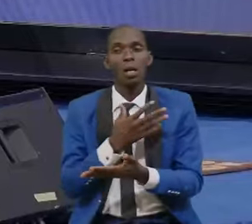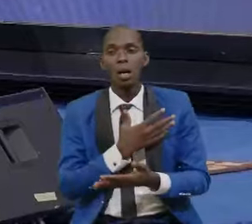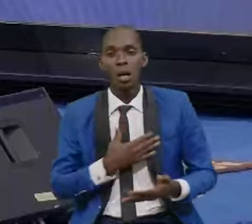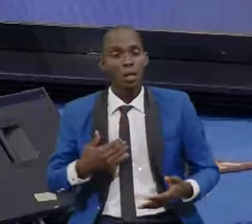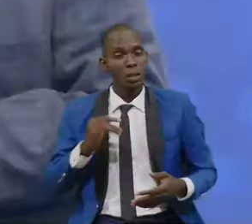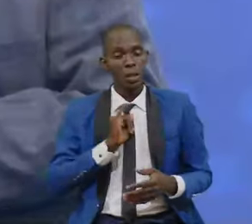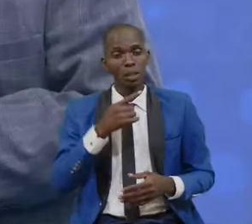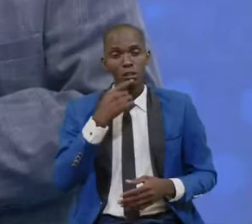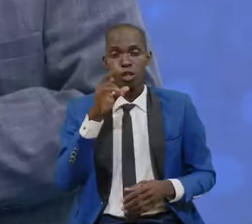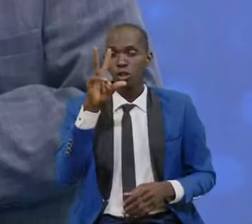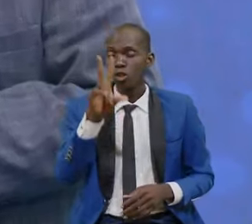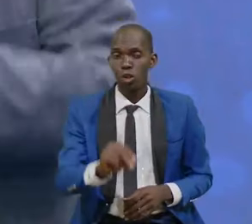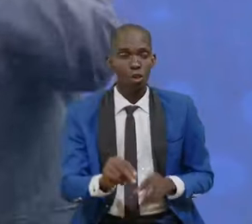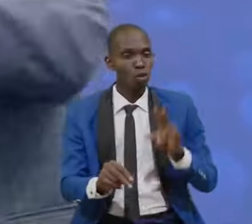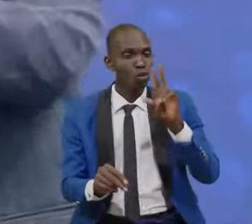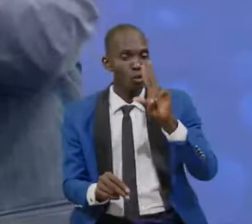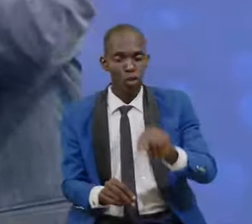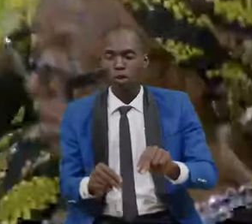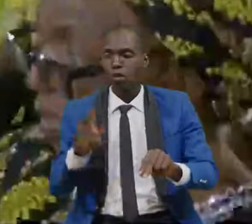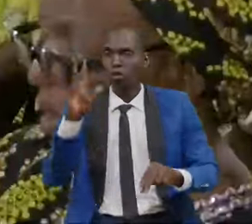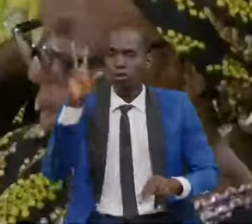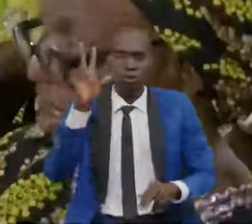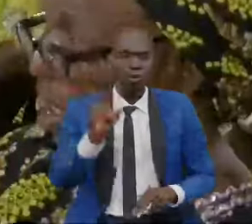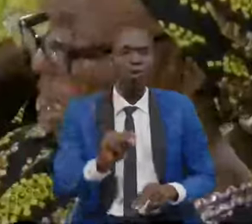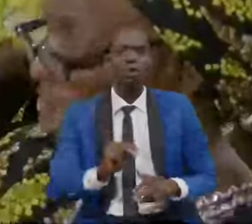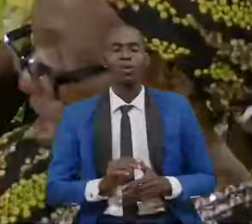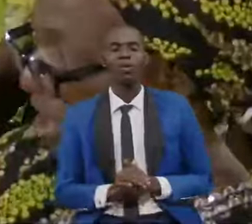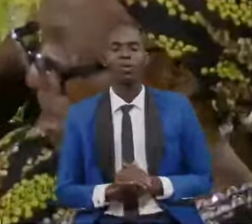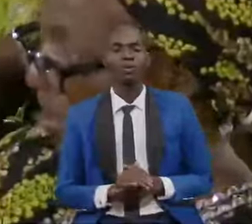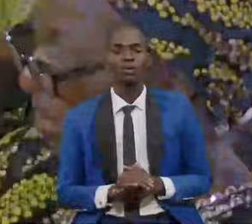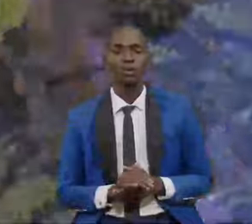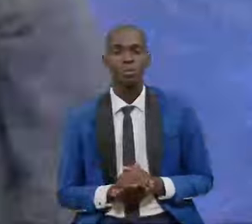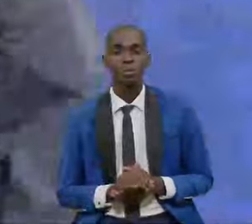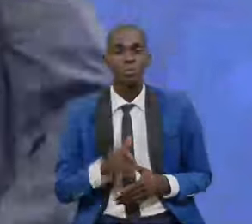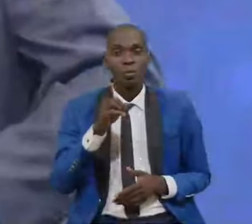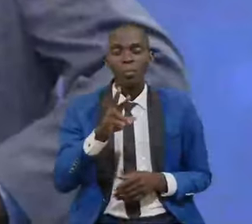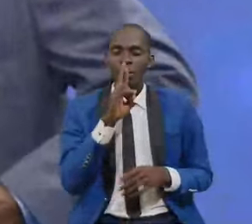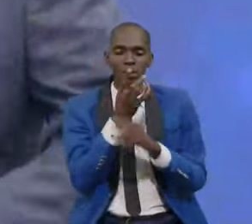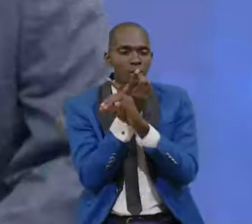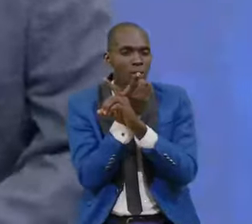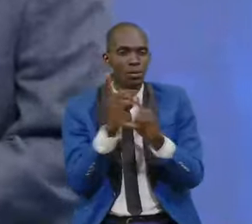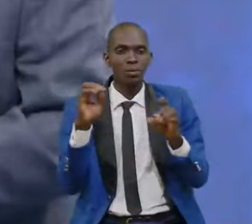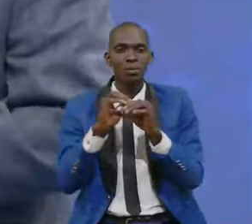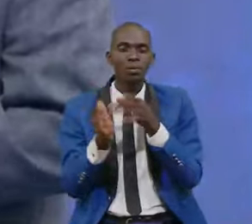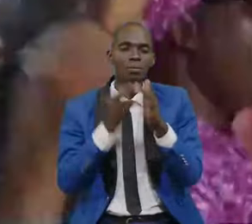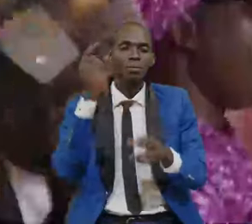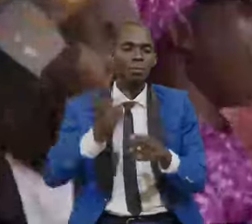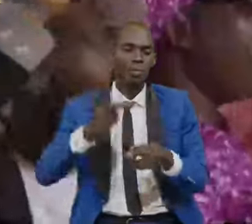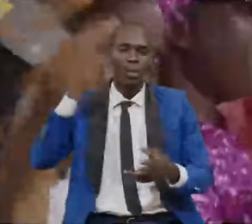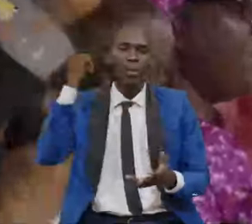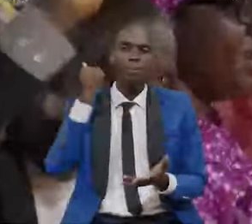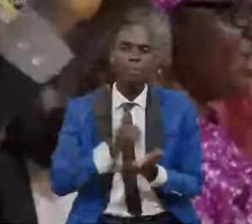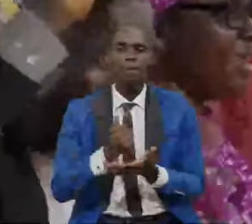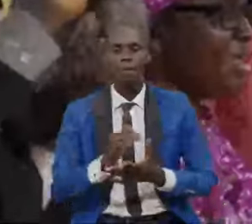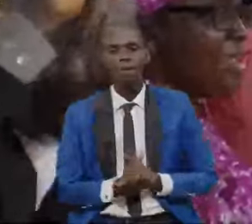à leur merci. Non, non, non! Non, non, non! Tu es délivré au nom de